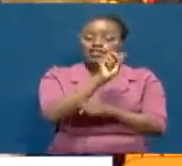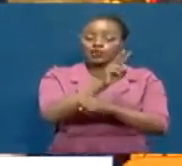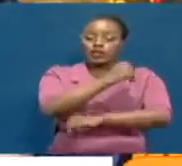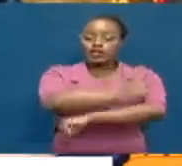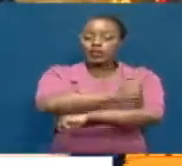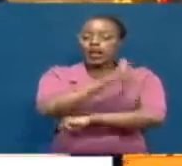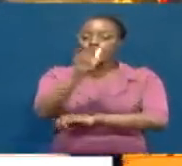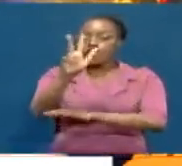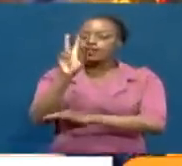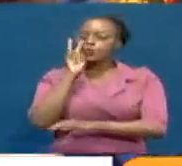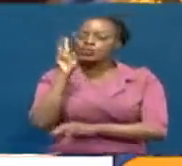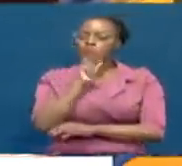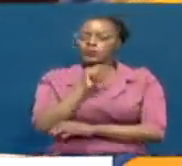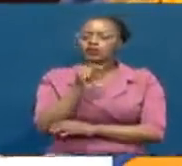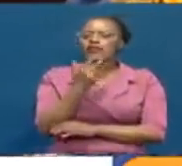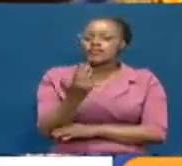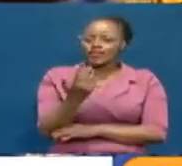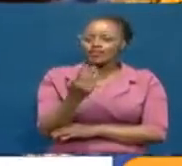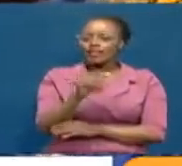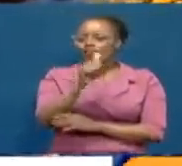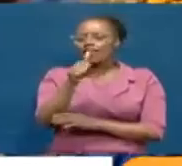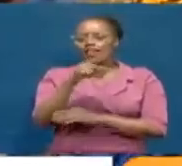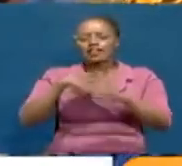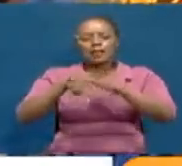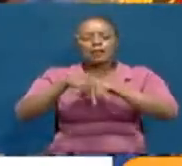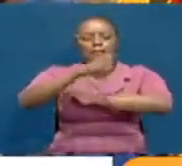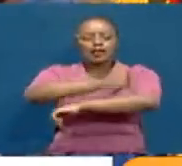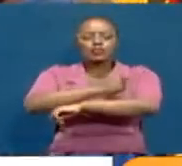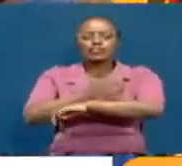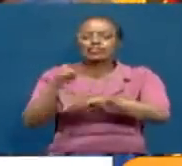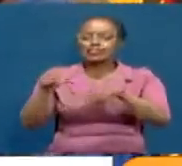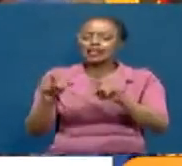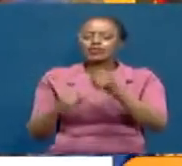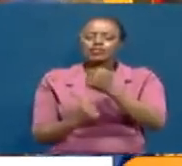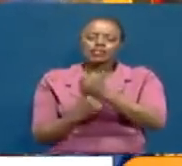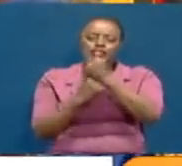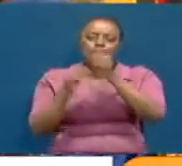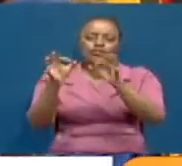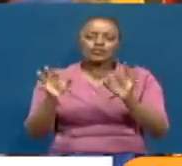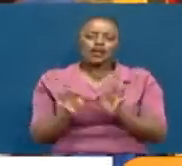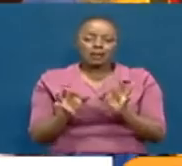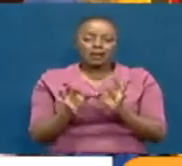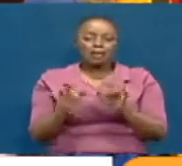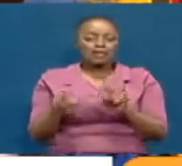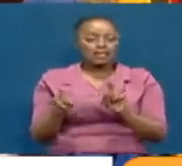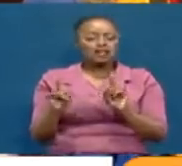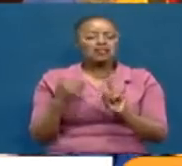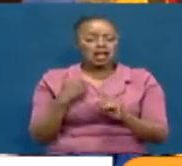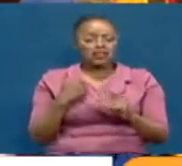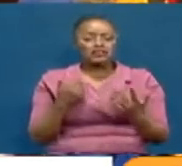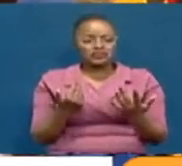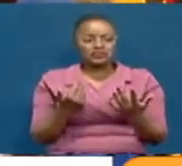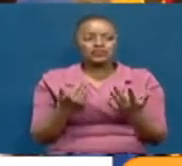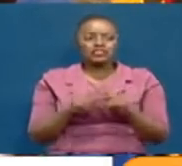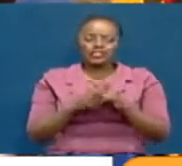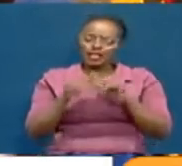na hao watatu na waona. Huyo kwa primary na wengine kwa primary. Na yeye ndio tegemeo kwa familia. Hea miacha, ameansa, yani